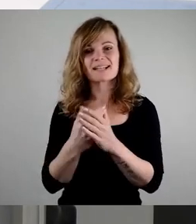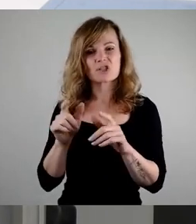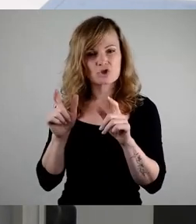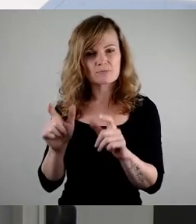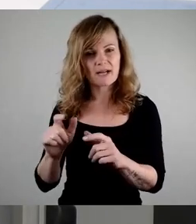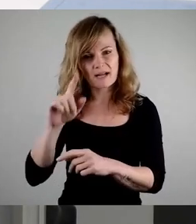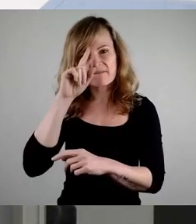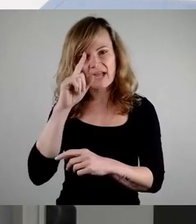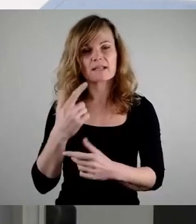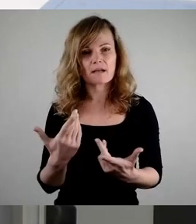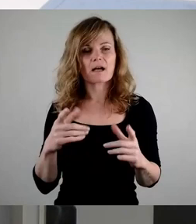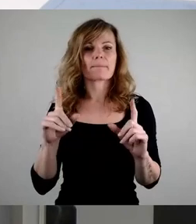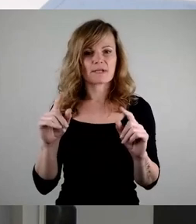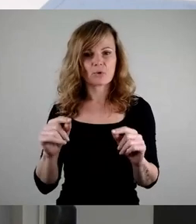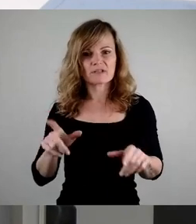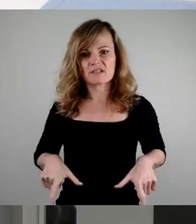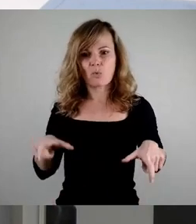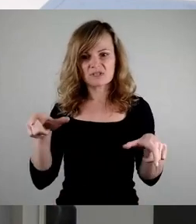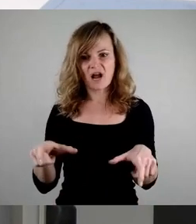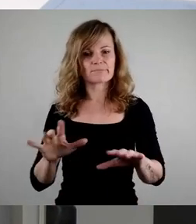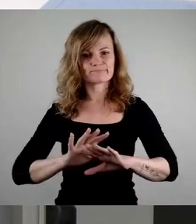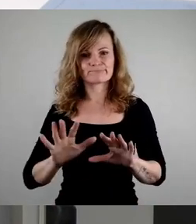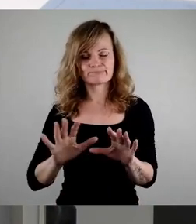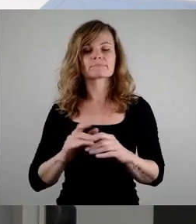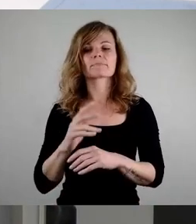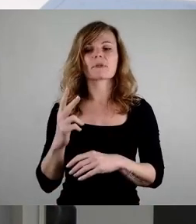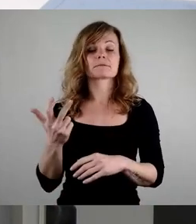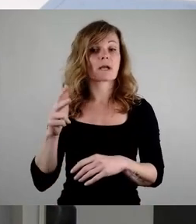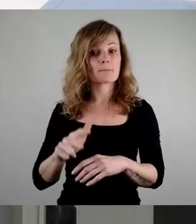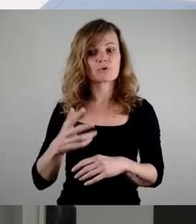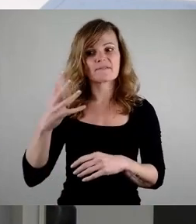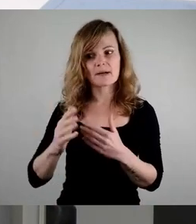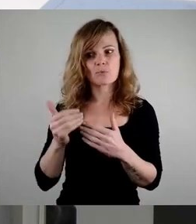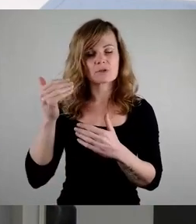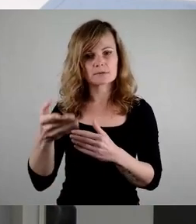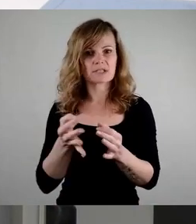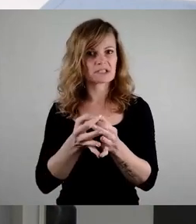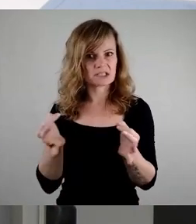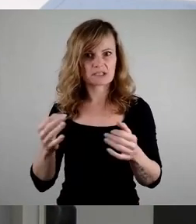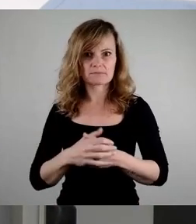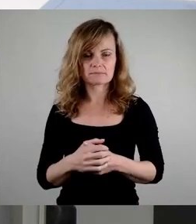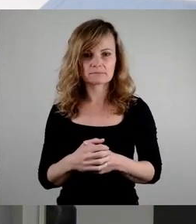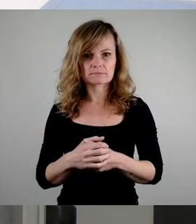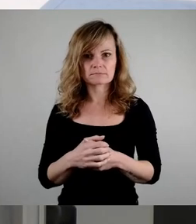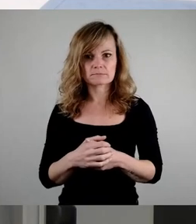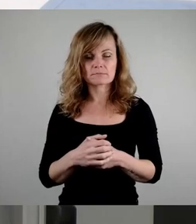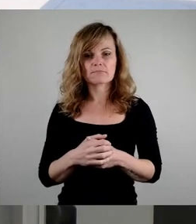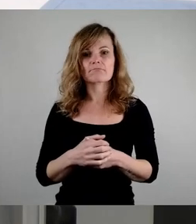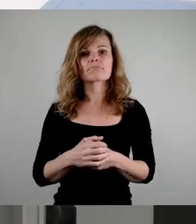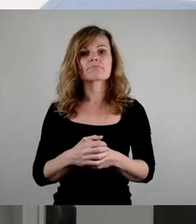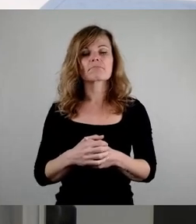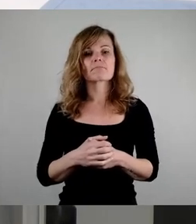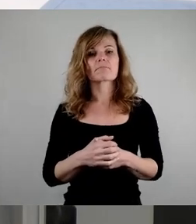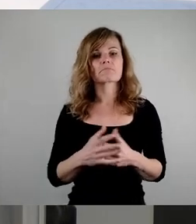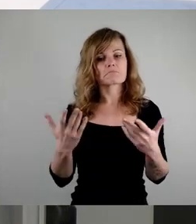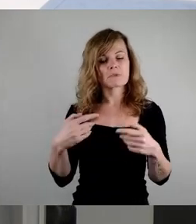und dann kamen dann 3-4 Monate nichts, Disziplin, Oberbürgermeister hat sie dann aufgehoben und dann kamen